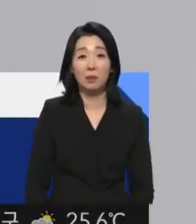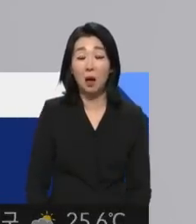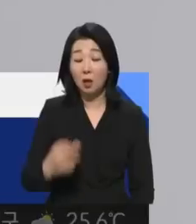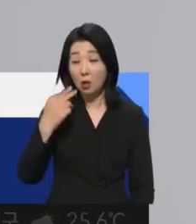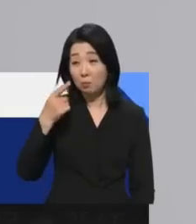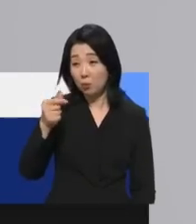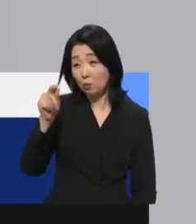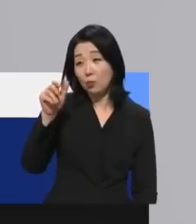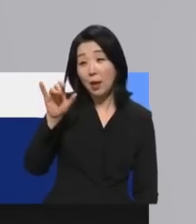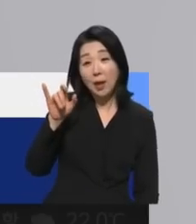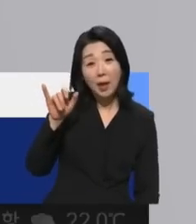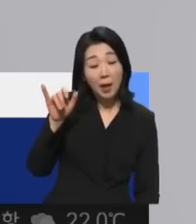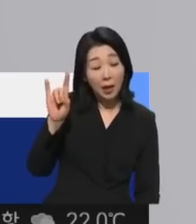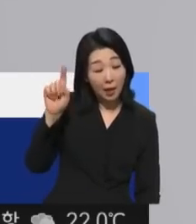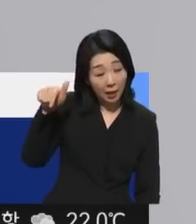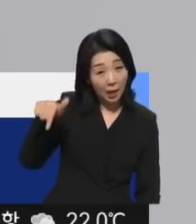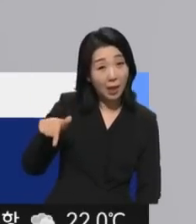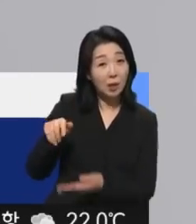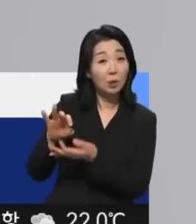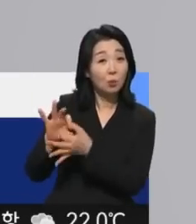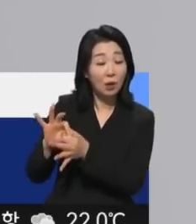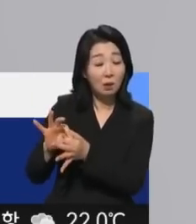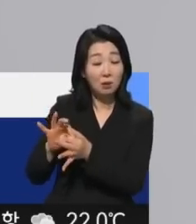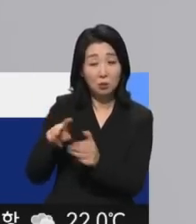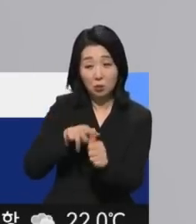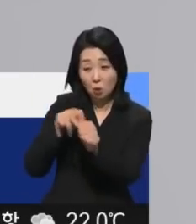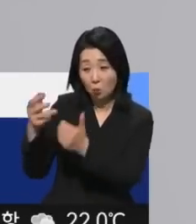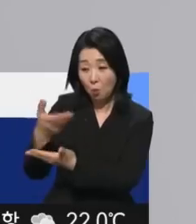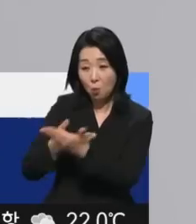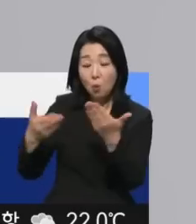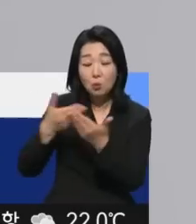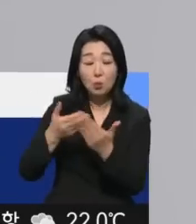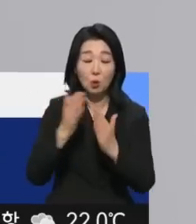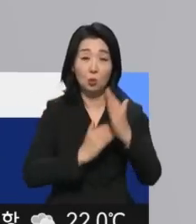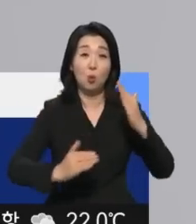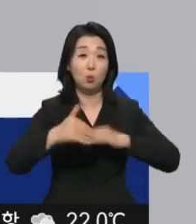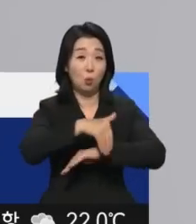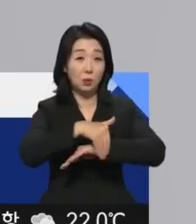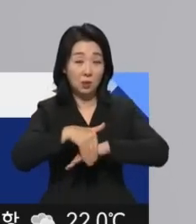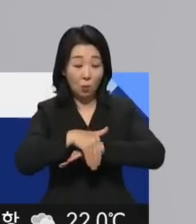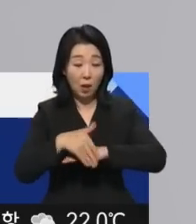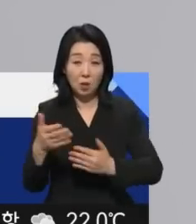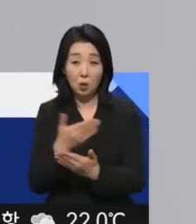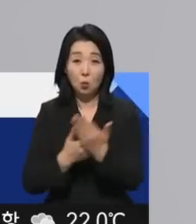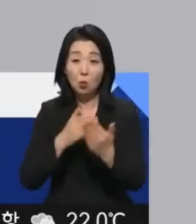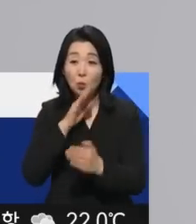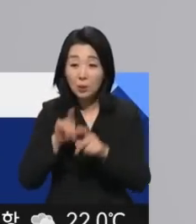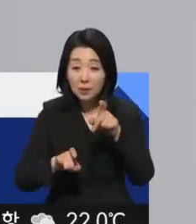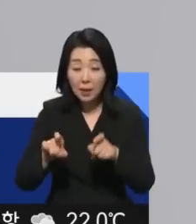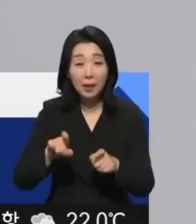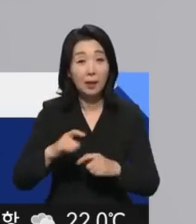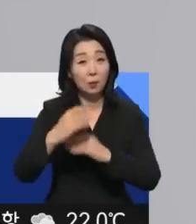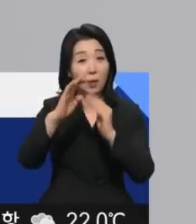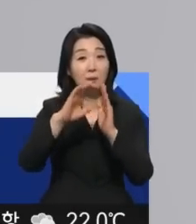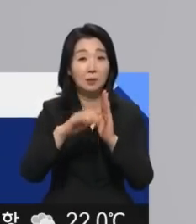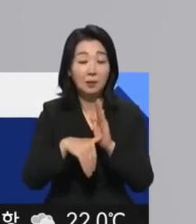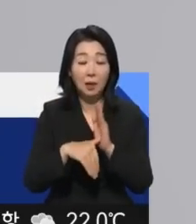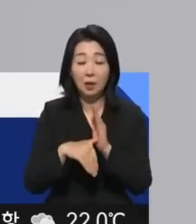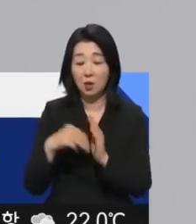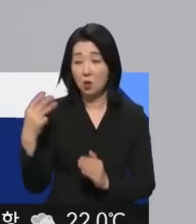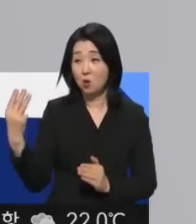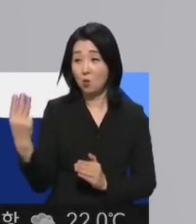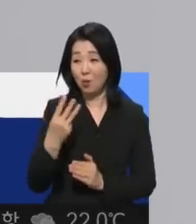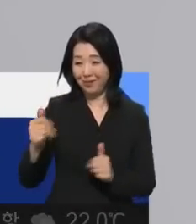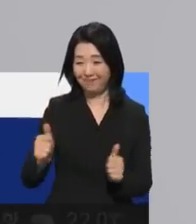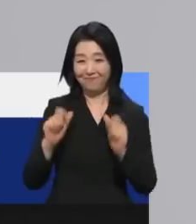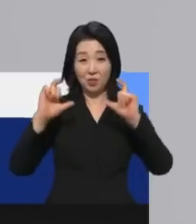핵자산의 운용에 관한 정보 공유, 공동 계획, 공동 실행 과정에서 워싱턴